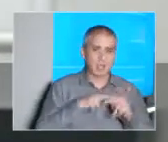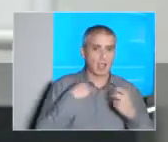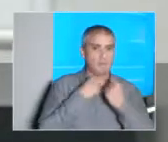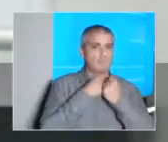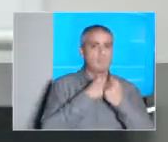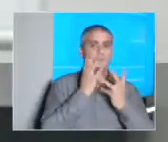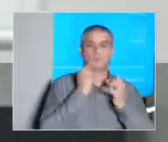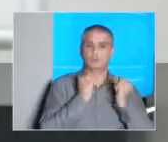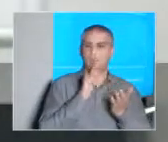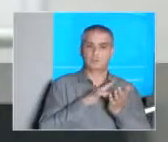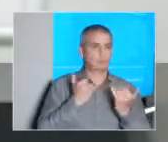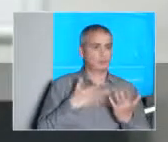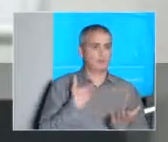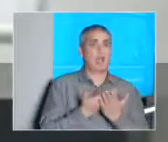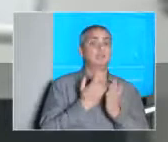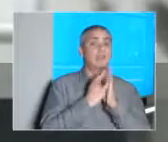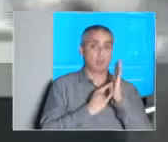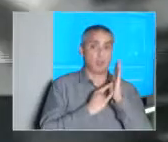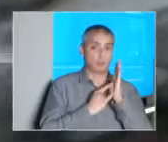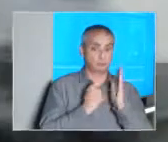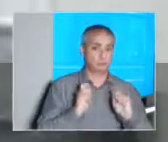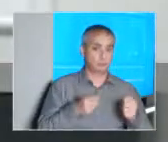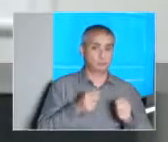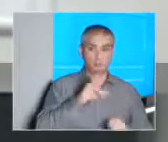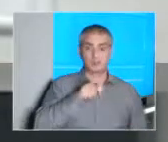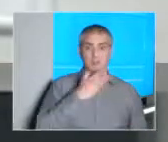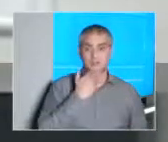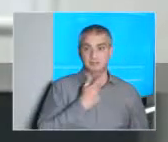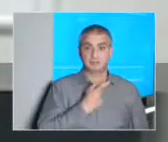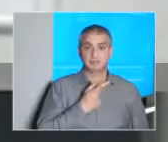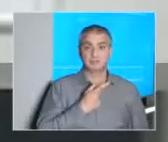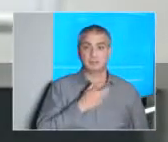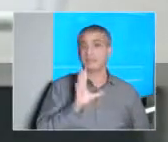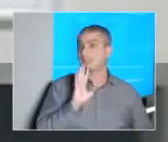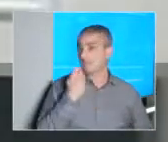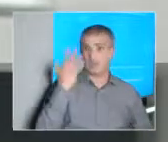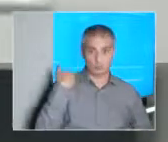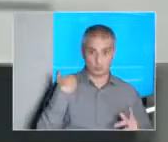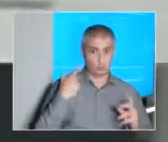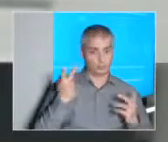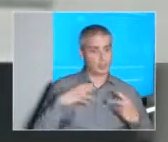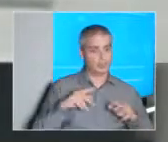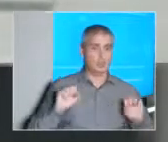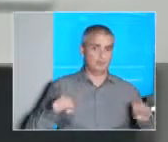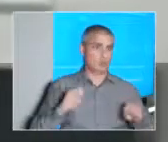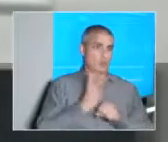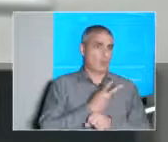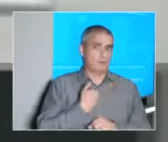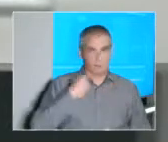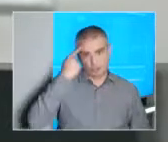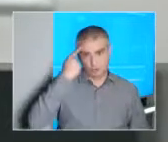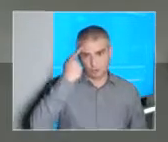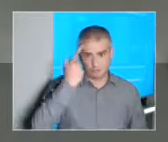מאבקים קשים מאוד, יושבת עכשיו הצעת חוק שמונחת על שולחנה של כנסת ישראל. אם היינו במשילות קצת יותר נורמלית, אני יכול